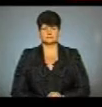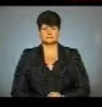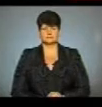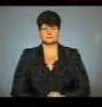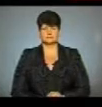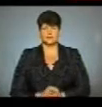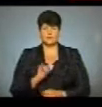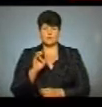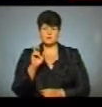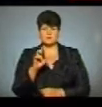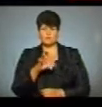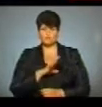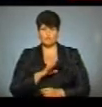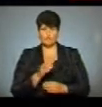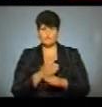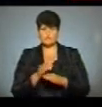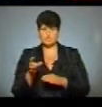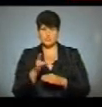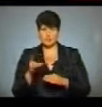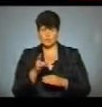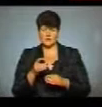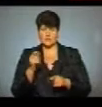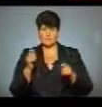У Бережанах відбувся міжрайонний кар'єрний форум